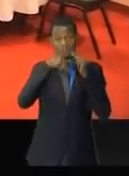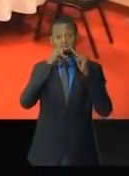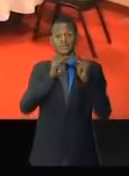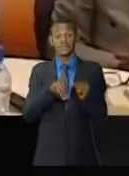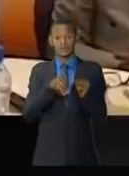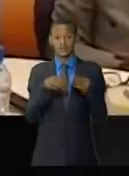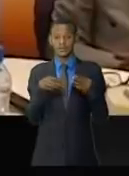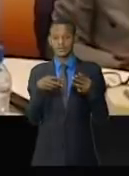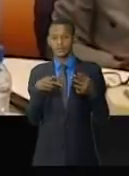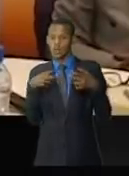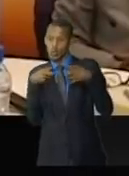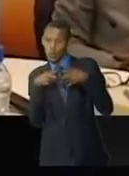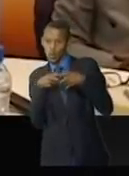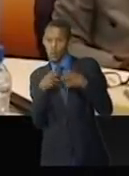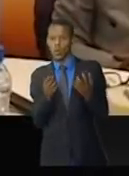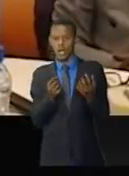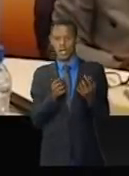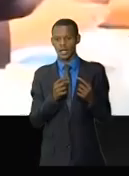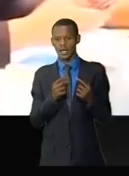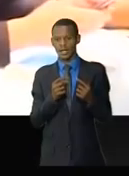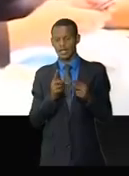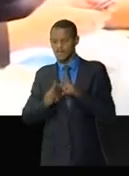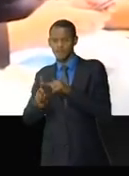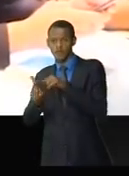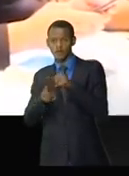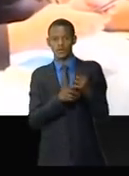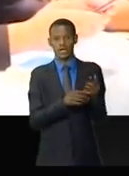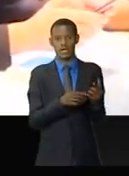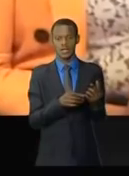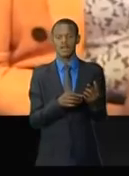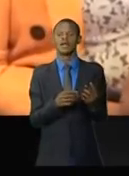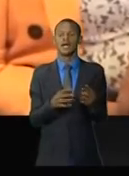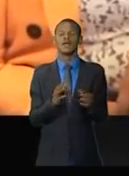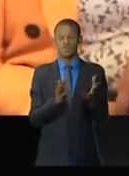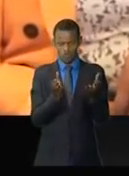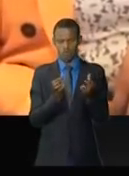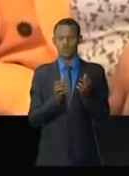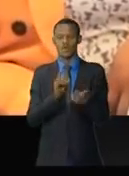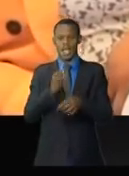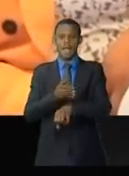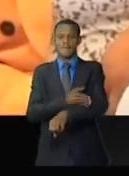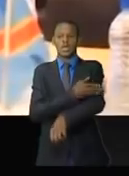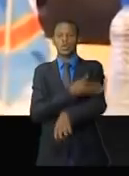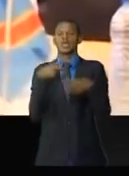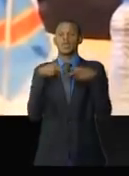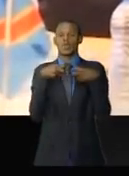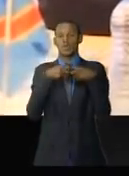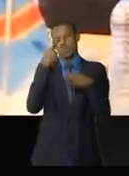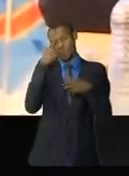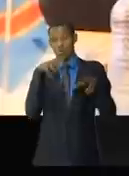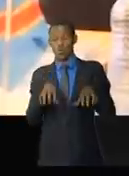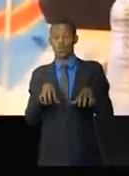au bénéfice de la population. Malheur est de constater que la RDC, qui regorge un grand potentiel en énergie, n'utilise